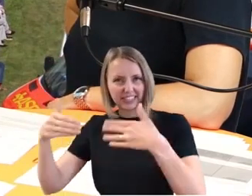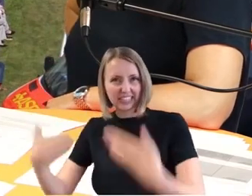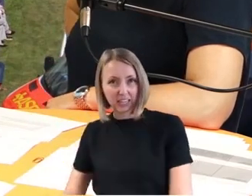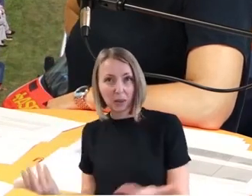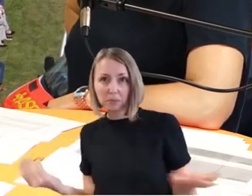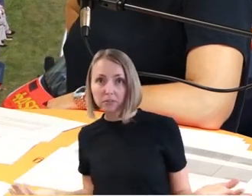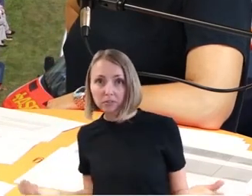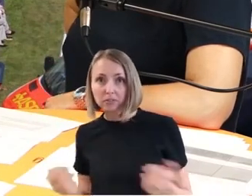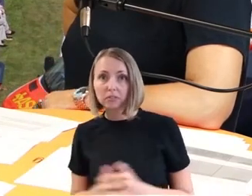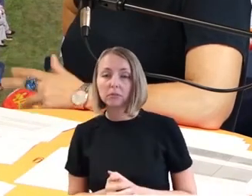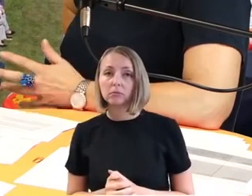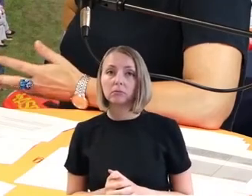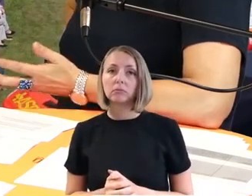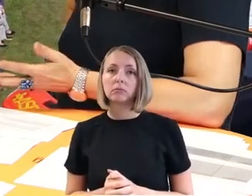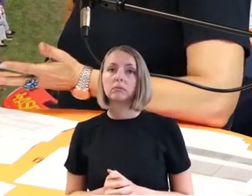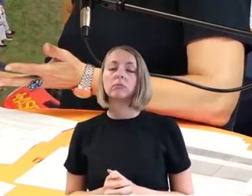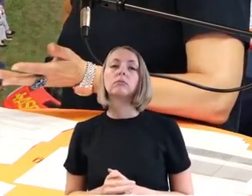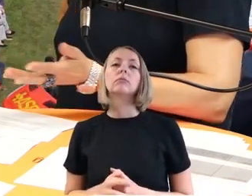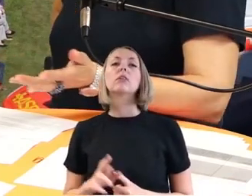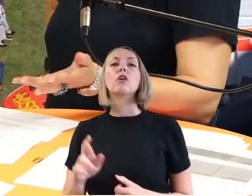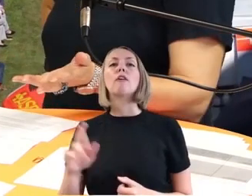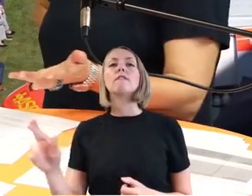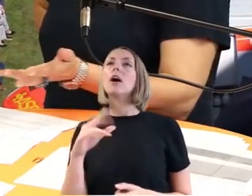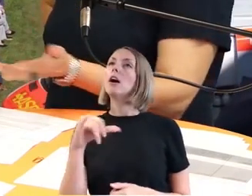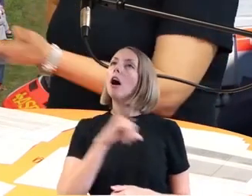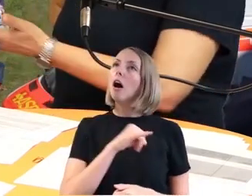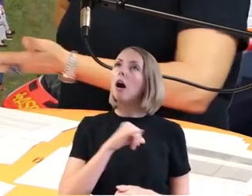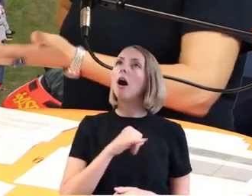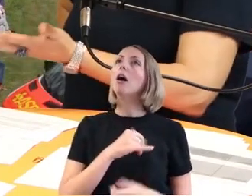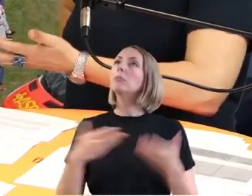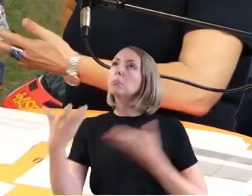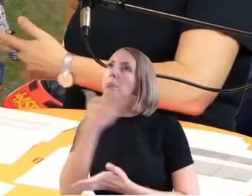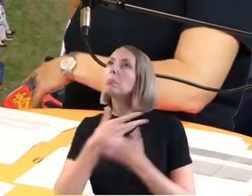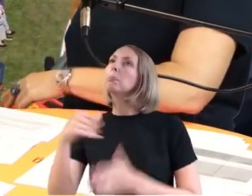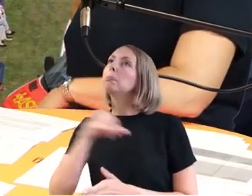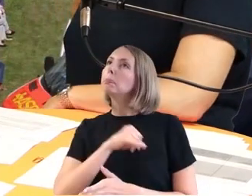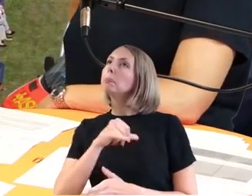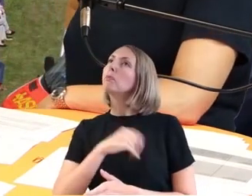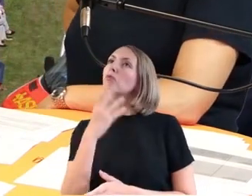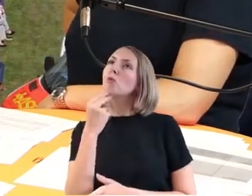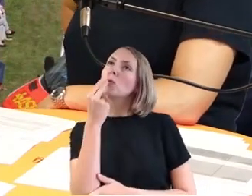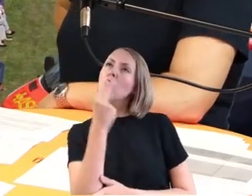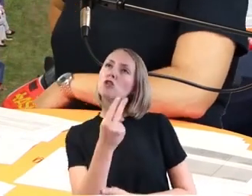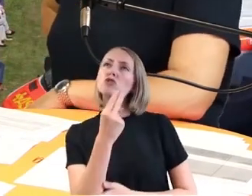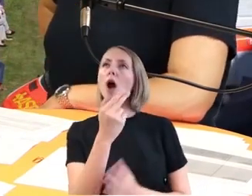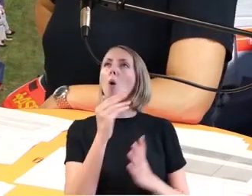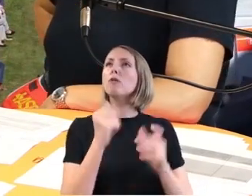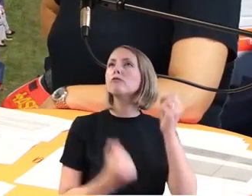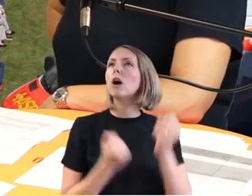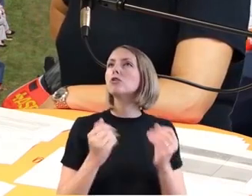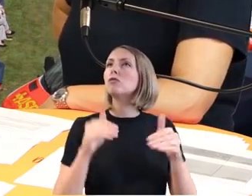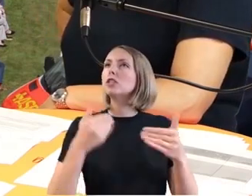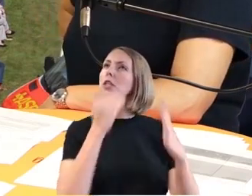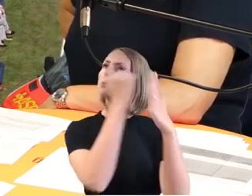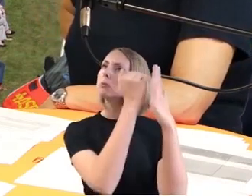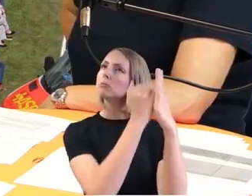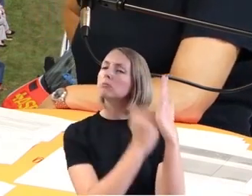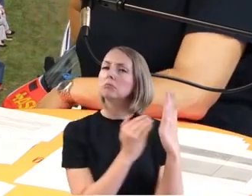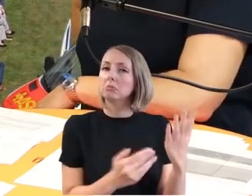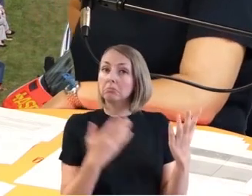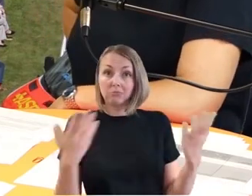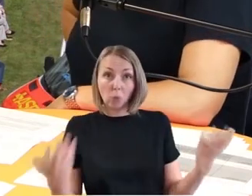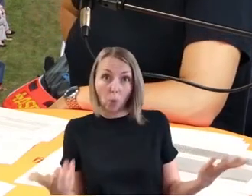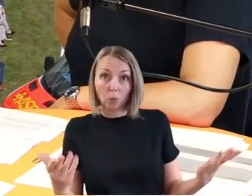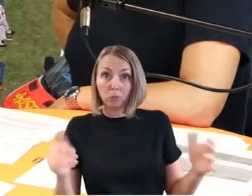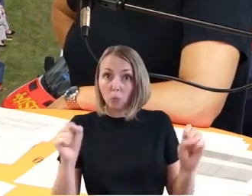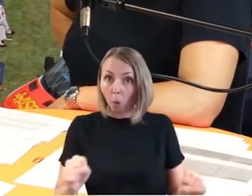Bundes gehören? Also für jemanden, der jetzt auch nach unserem kurzen Gespräch nachlesen möchte oder sich mal ein bisschen schlau machen